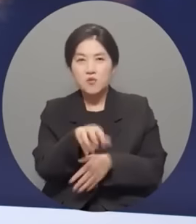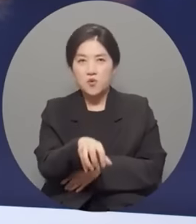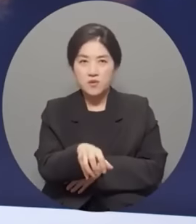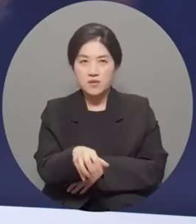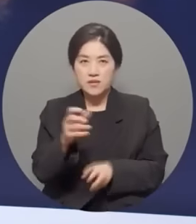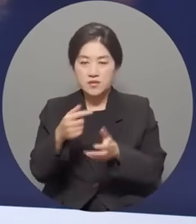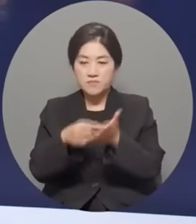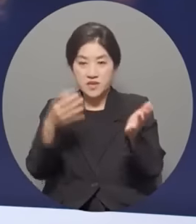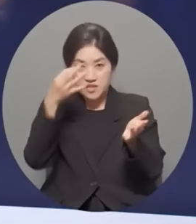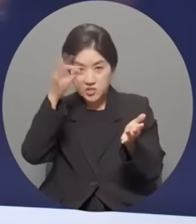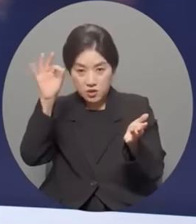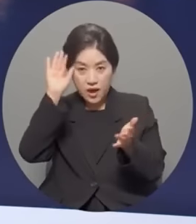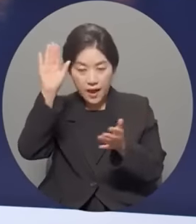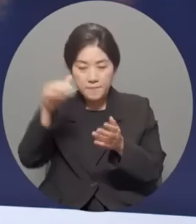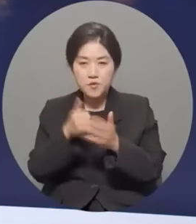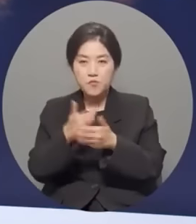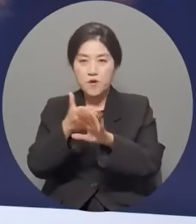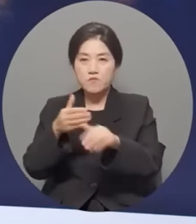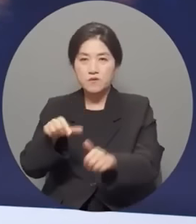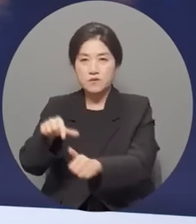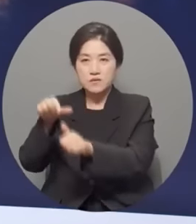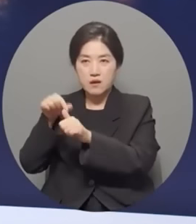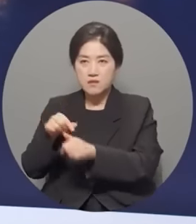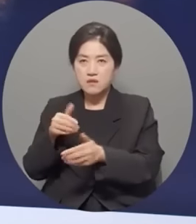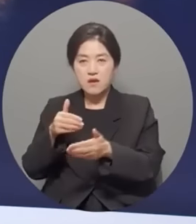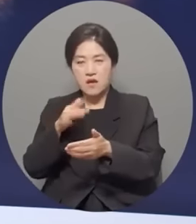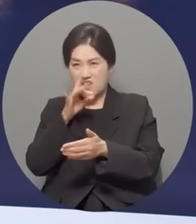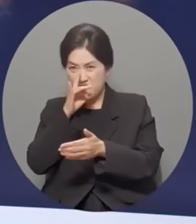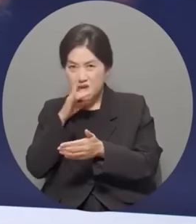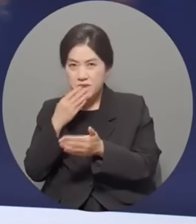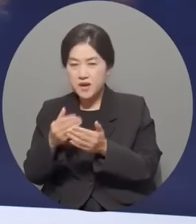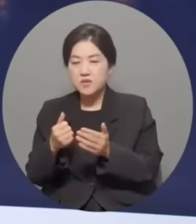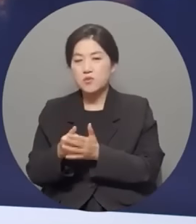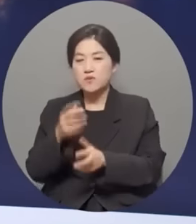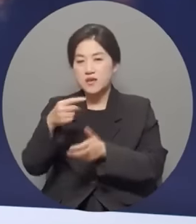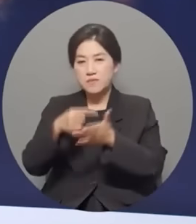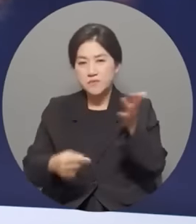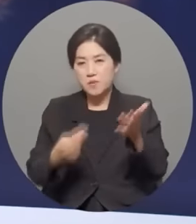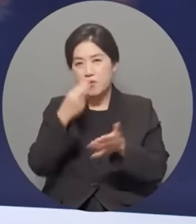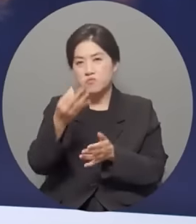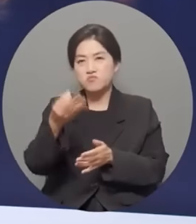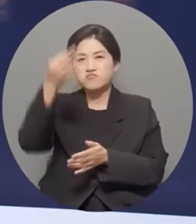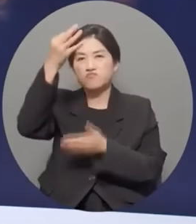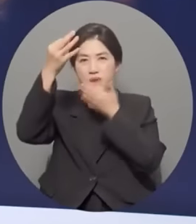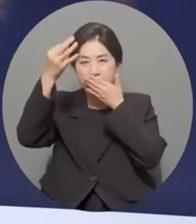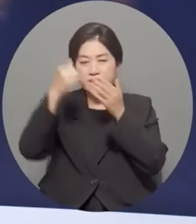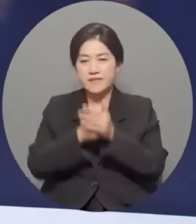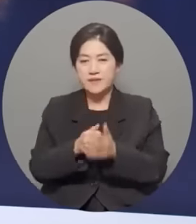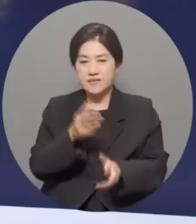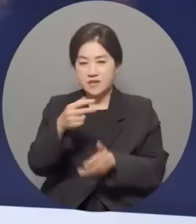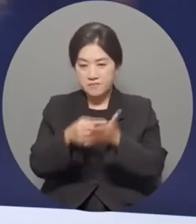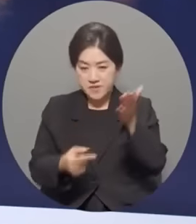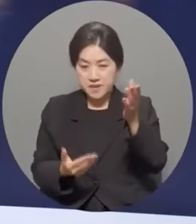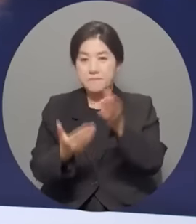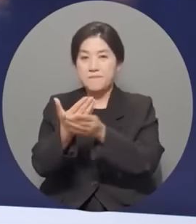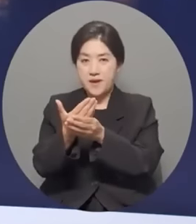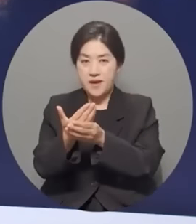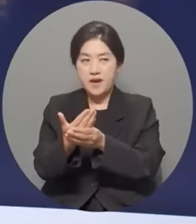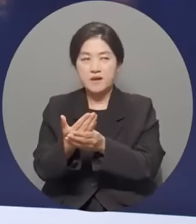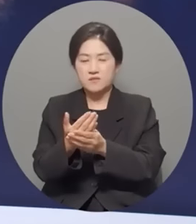되면 향후 이주노동자 채용의 불이익을 받을 수도 있고 또 산재 보험률이 오를 수도 있습니다 산재 사고가 발생해도